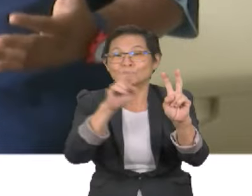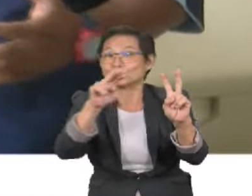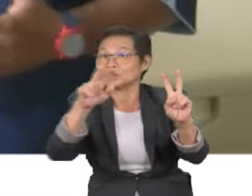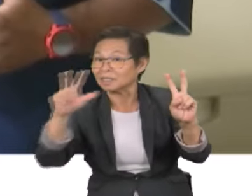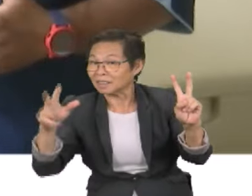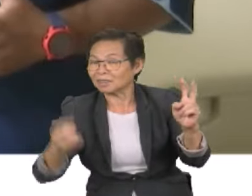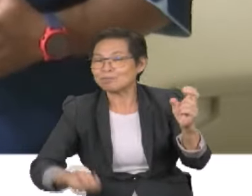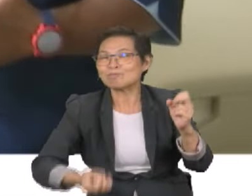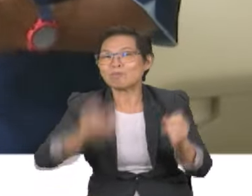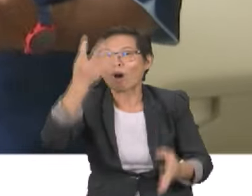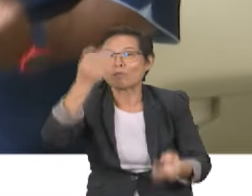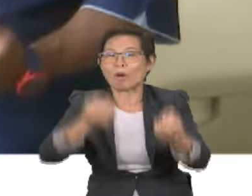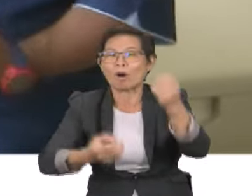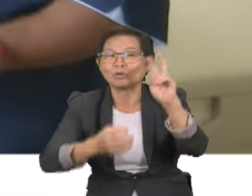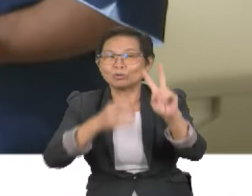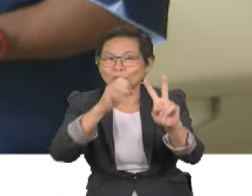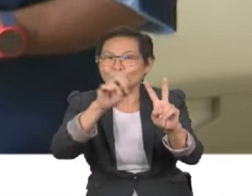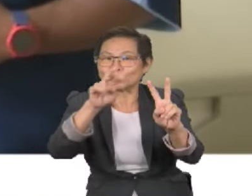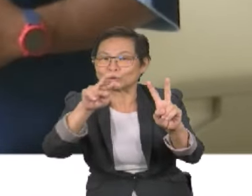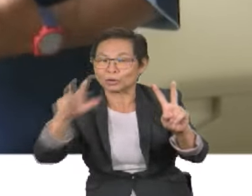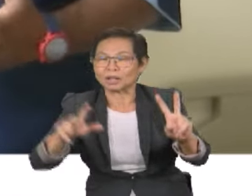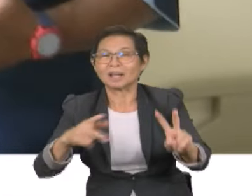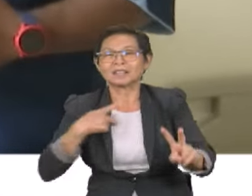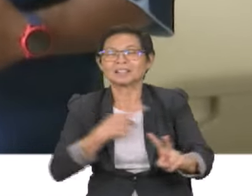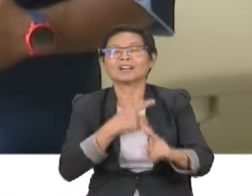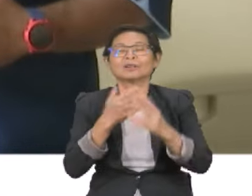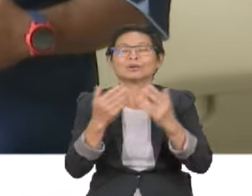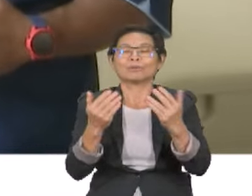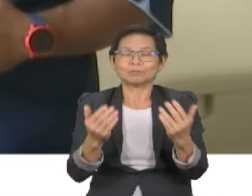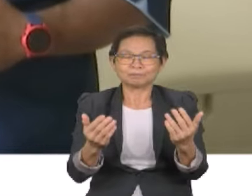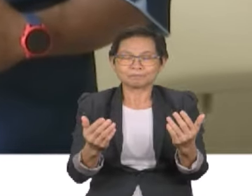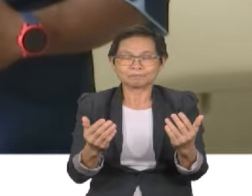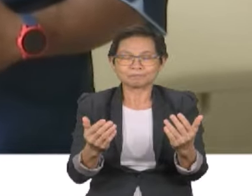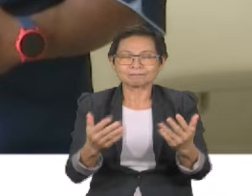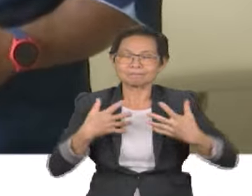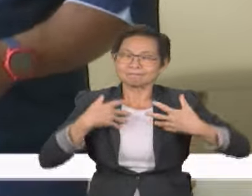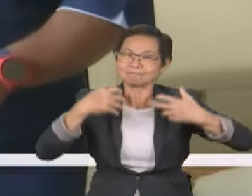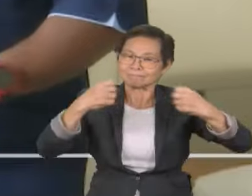Kita mendoakan agar kesejahteraan dan kesihatan